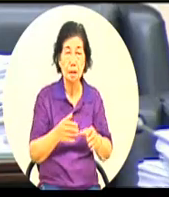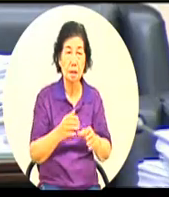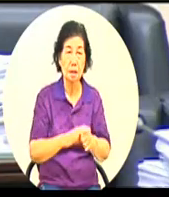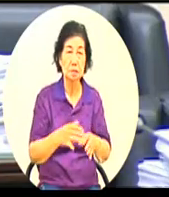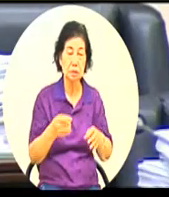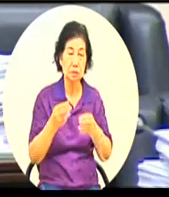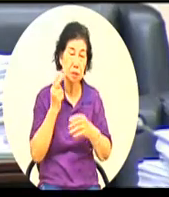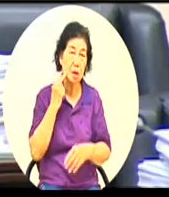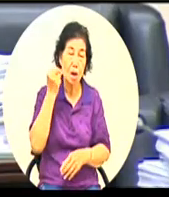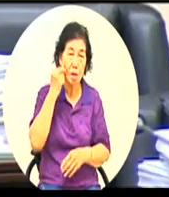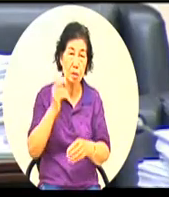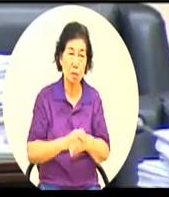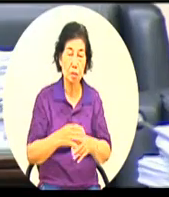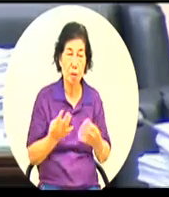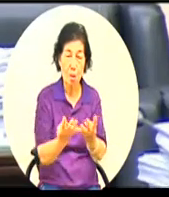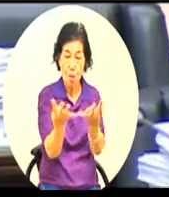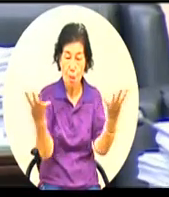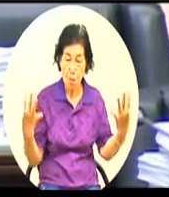军功高，